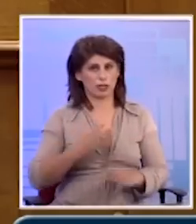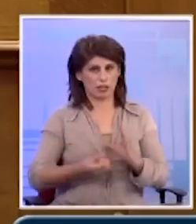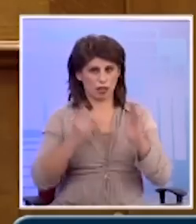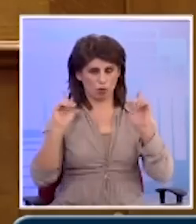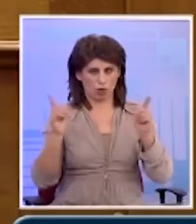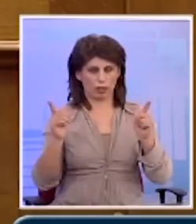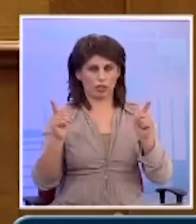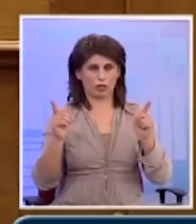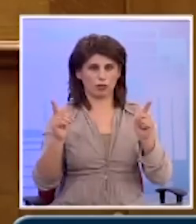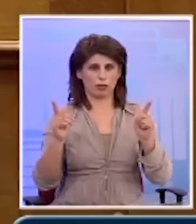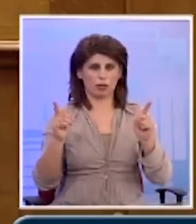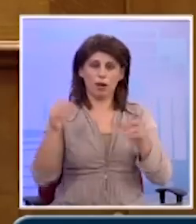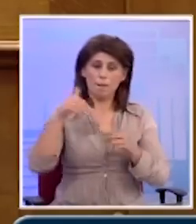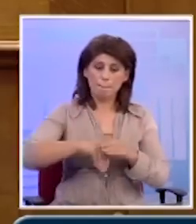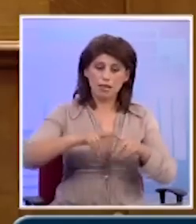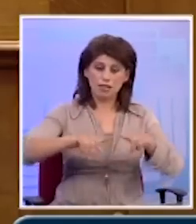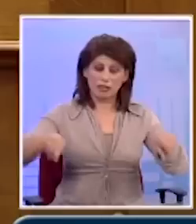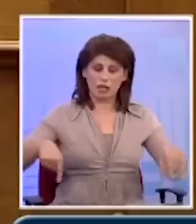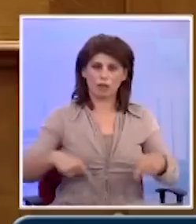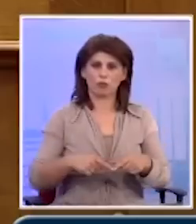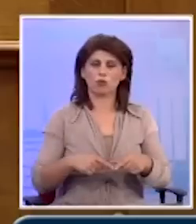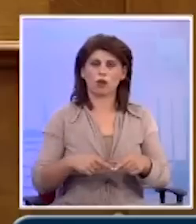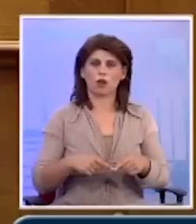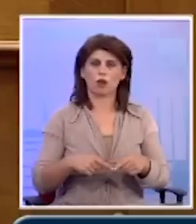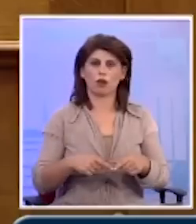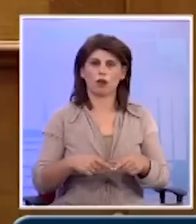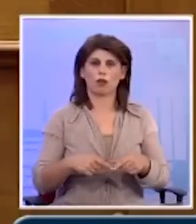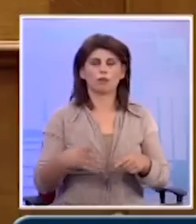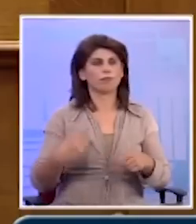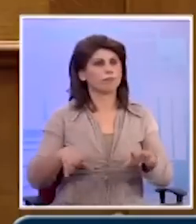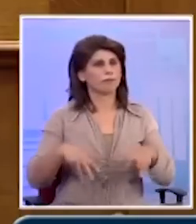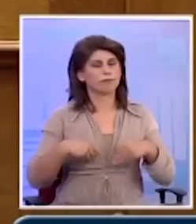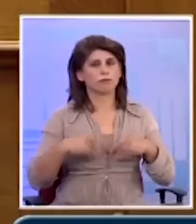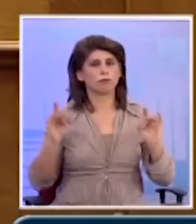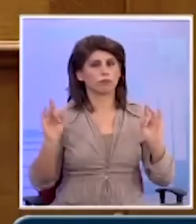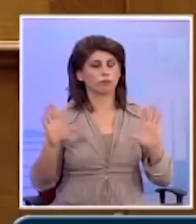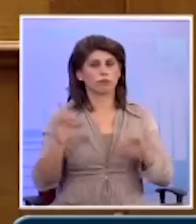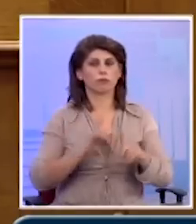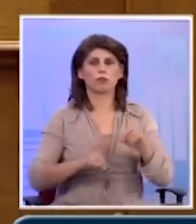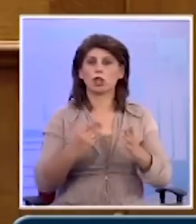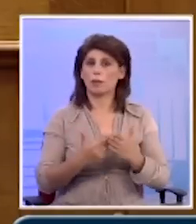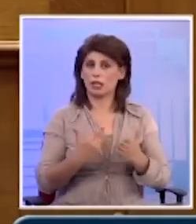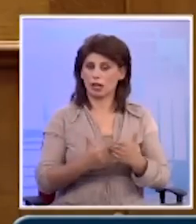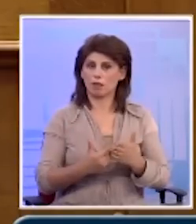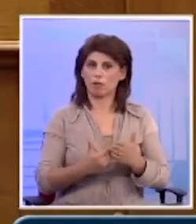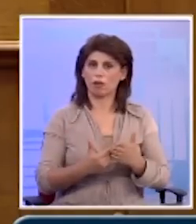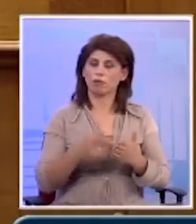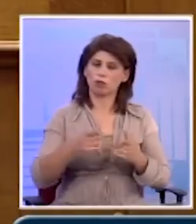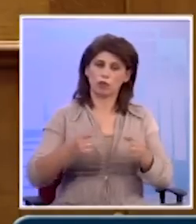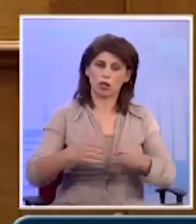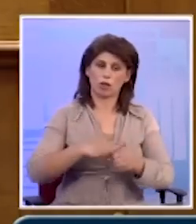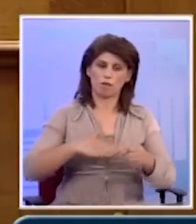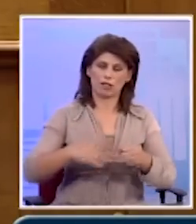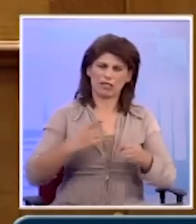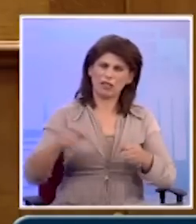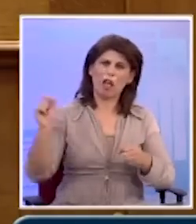Δημοκρατίας, εντός της αιθούσης δεν έχει πιστεί κανείς για το ποιο είναι το επιχείρημα πάνω στο οποίο βασίζεται